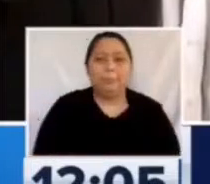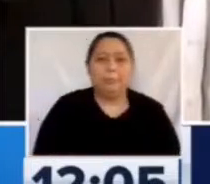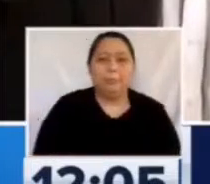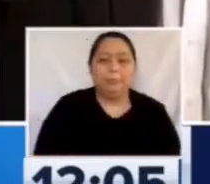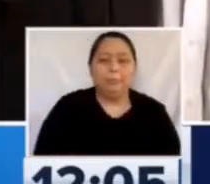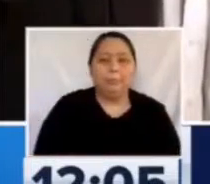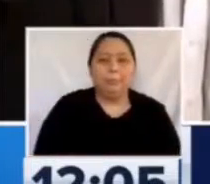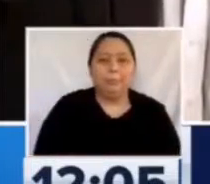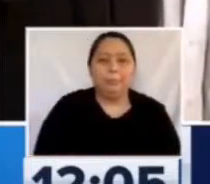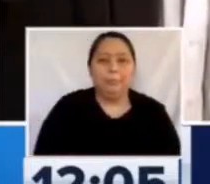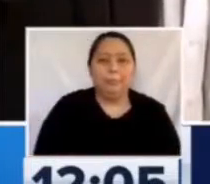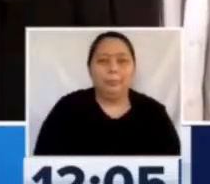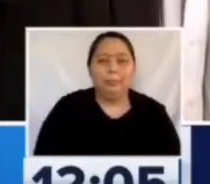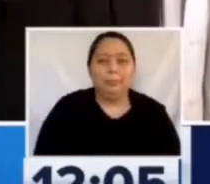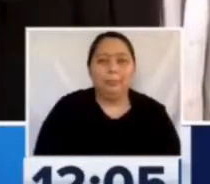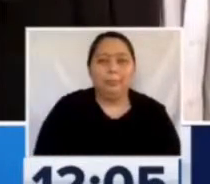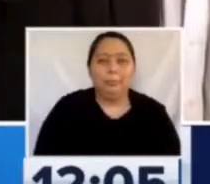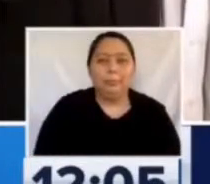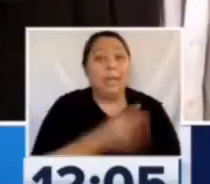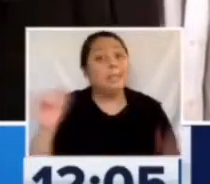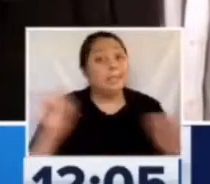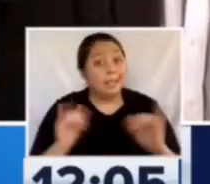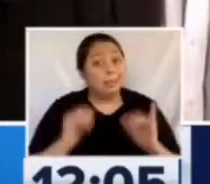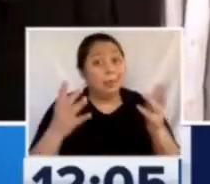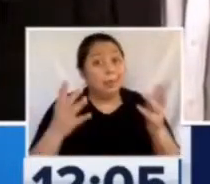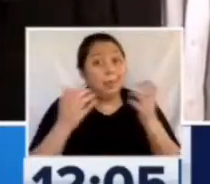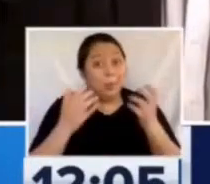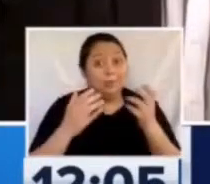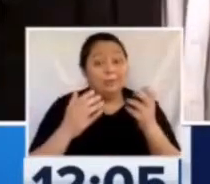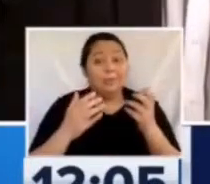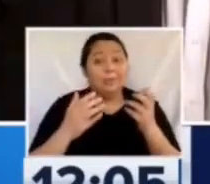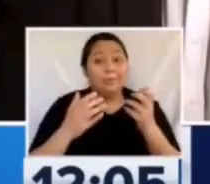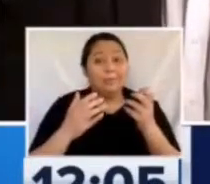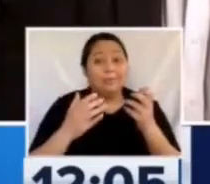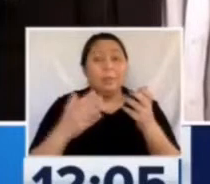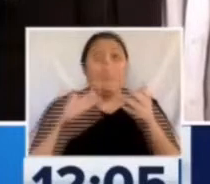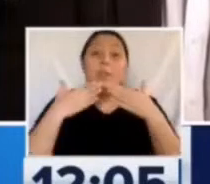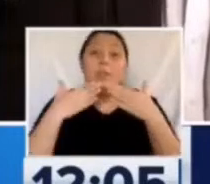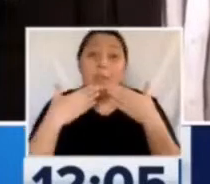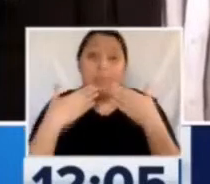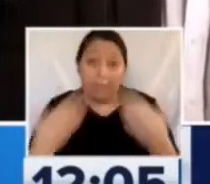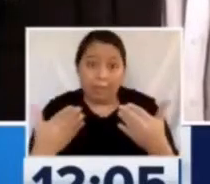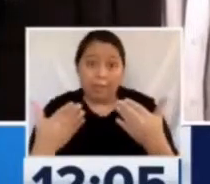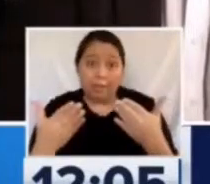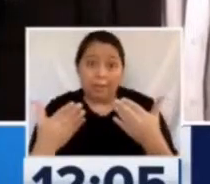Mula pa rin po sa Presidential Communications Operations Office, ako naman po si Yusek Rafi Ignacio.